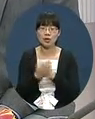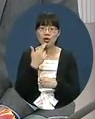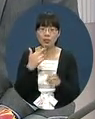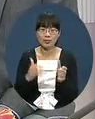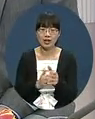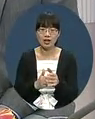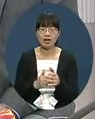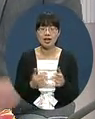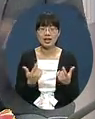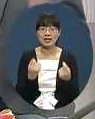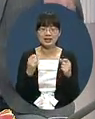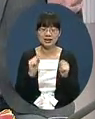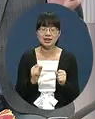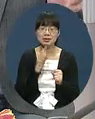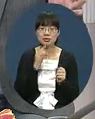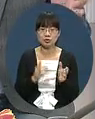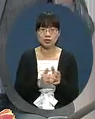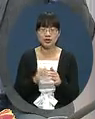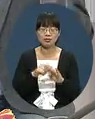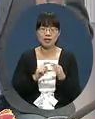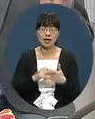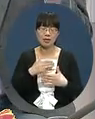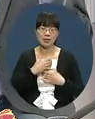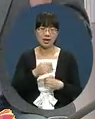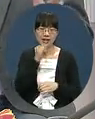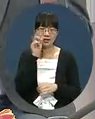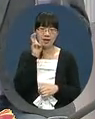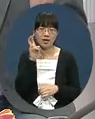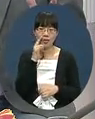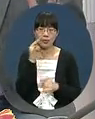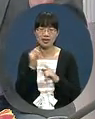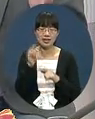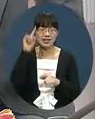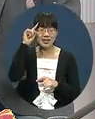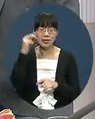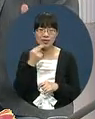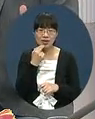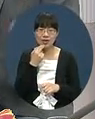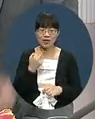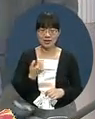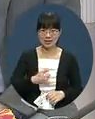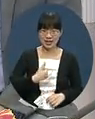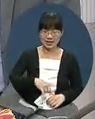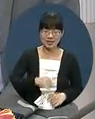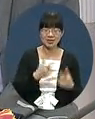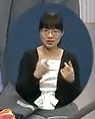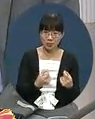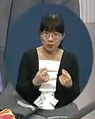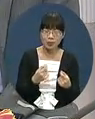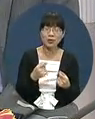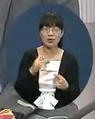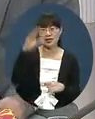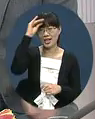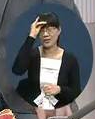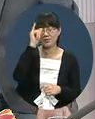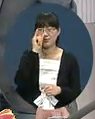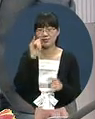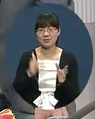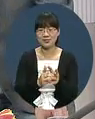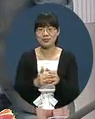가지면 편안해지실 것 같아요. 그리고 뭐든지 어머니가 스트레스 안 받아야지 아이들도 그렇게 되는 그 모습을 것 같아요. 보면서요.